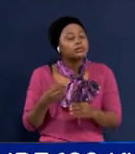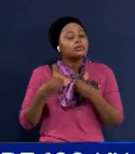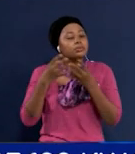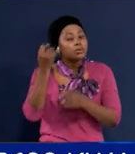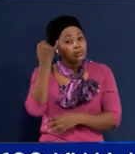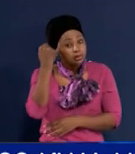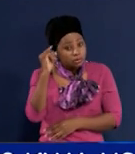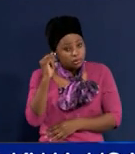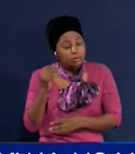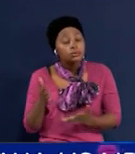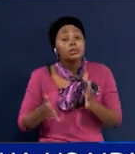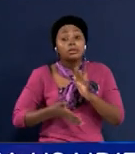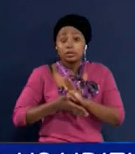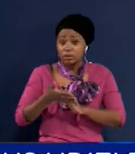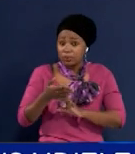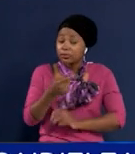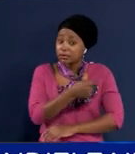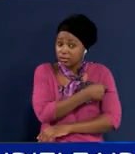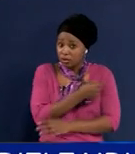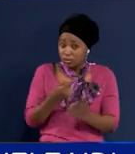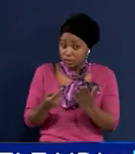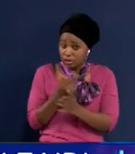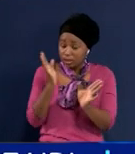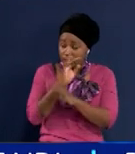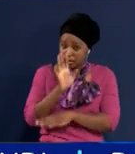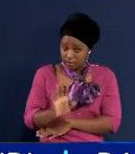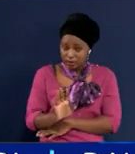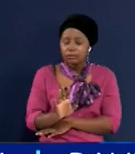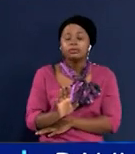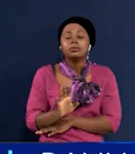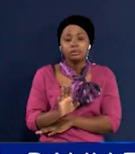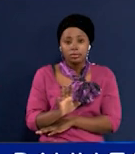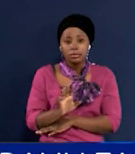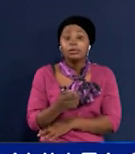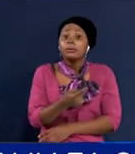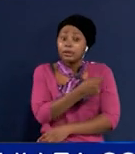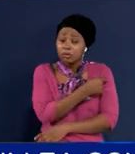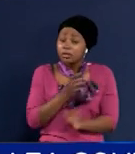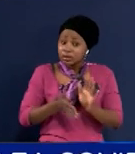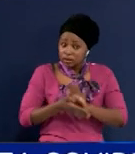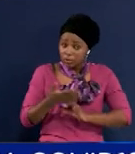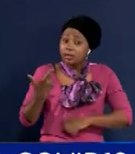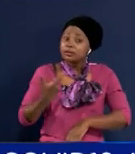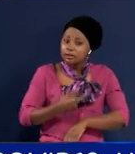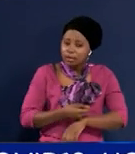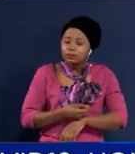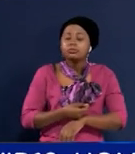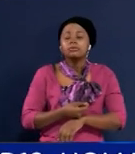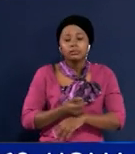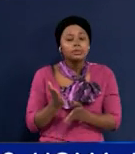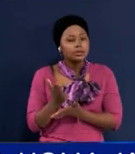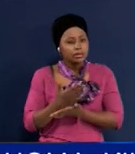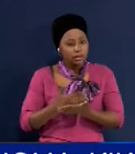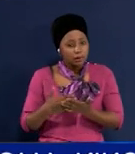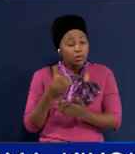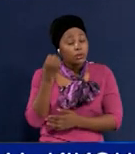ushauri na kuanzishwa matibabu kulingana na hali yako. Matibabu aliyoanzishiwa ya sindano ni sehemu ya matibabu